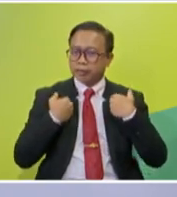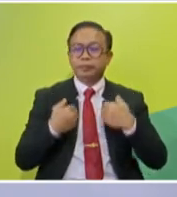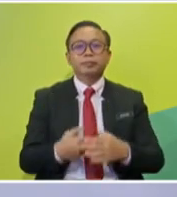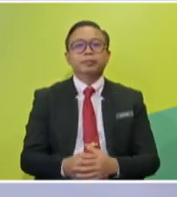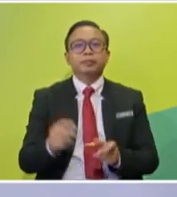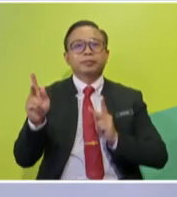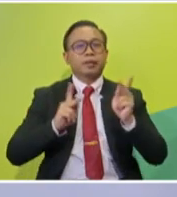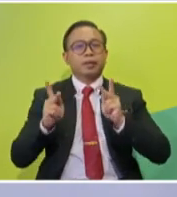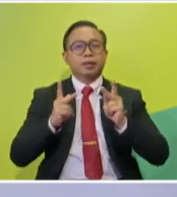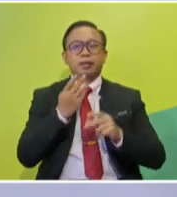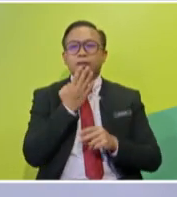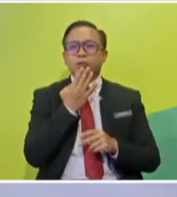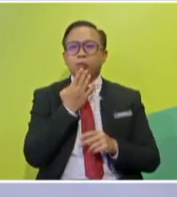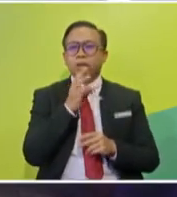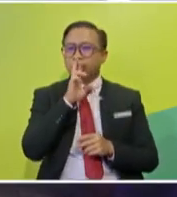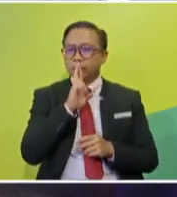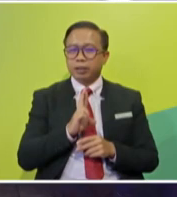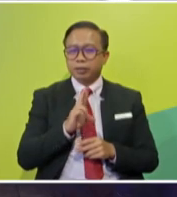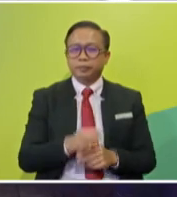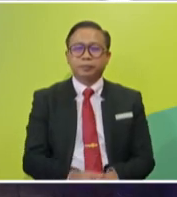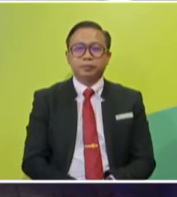kereta berwarna merah